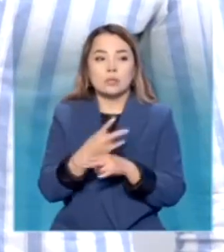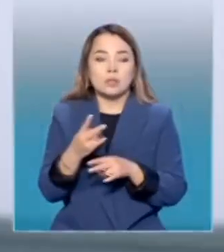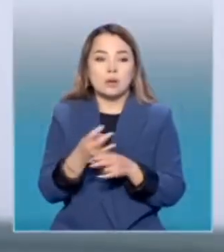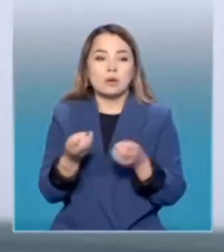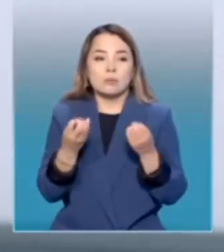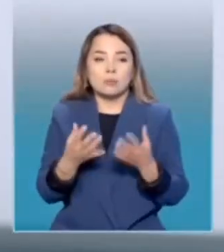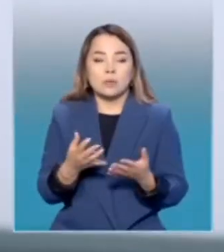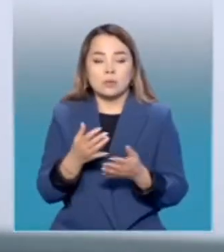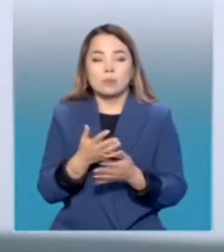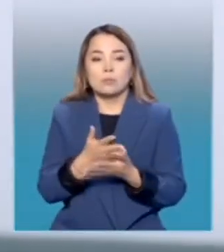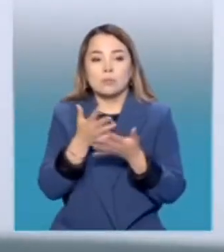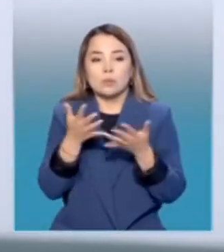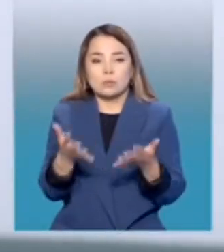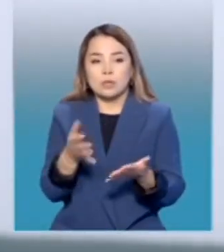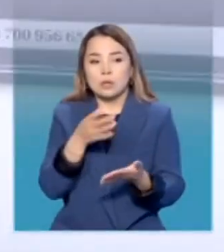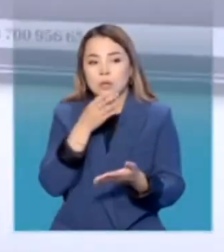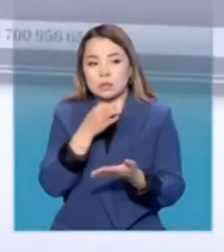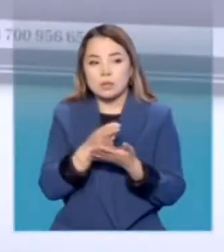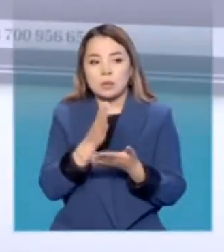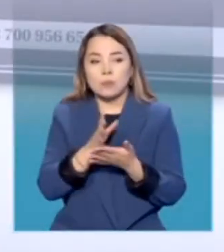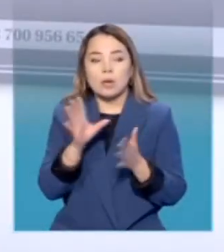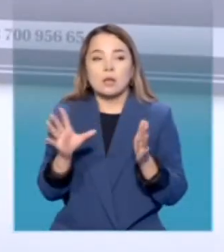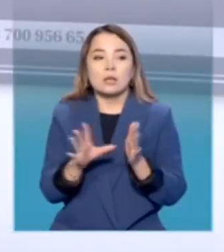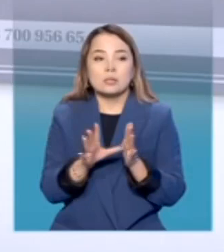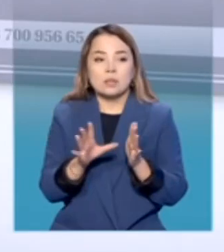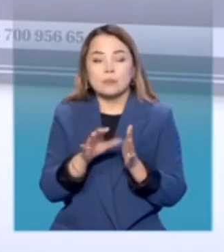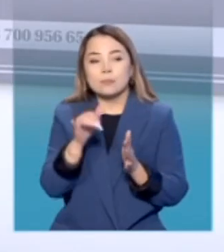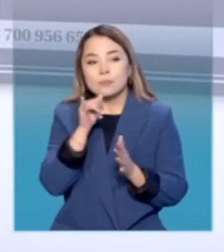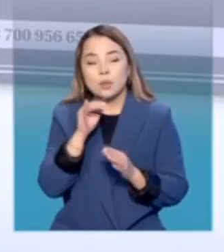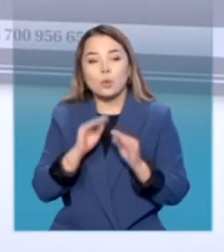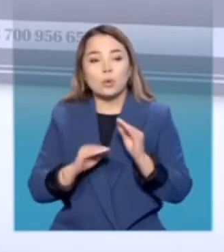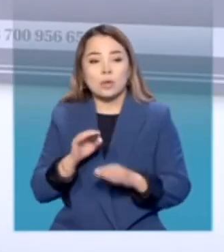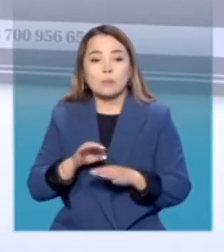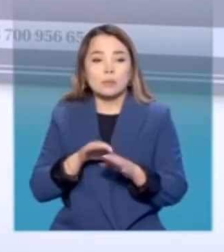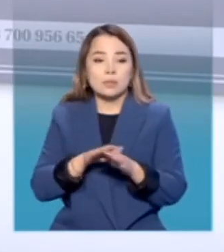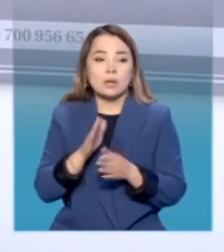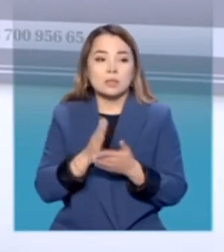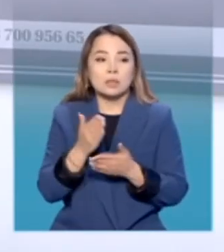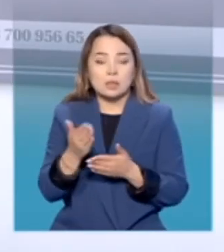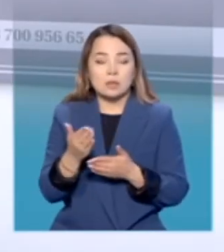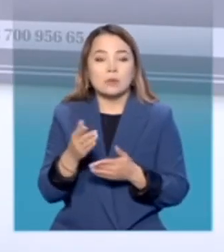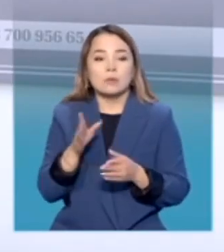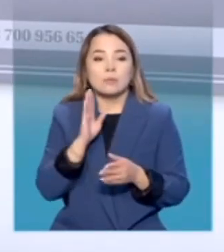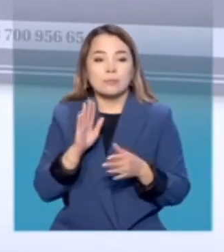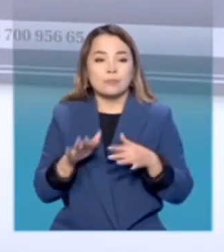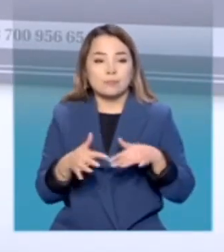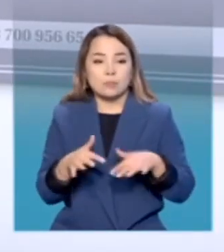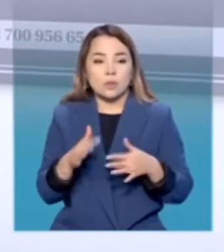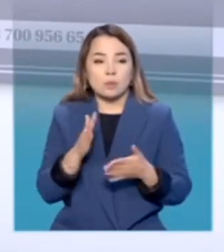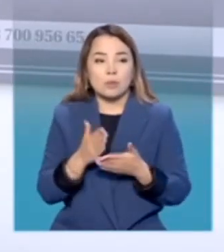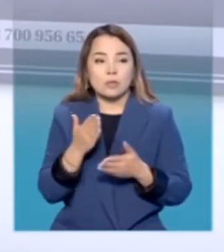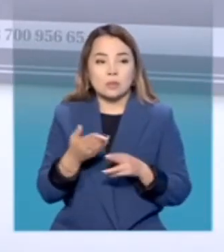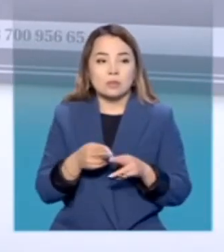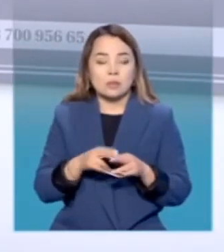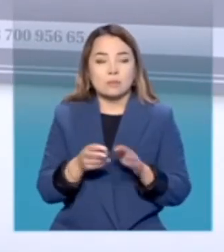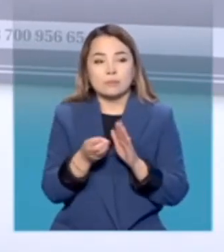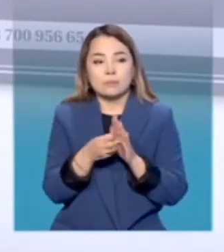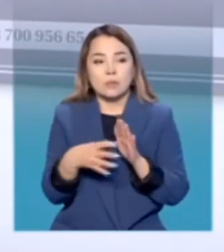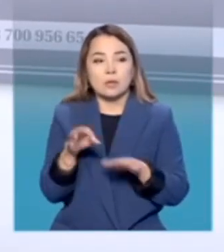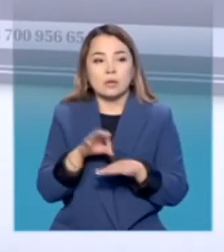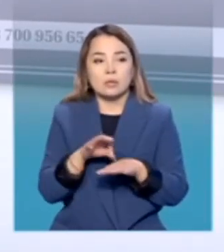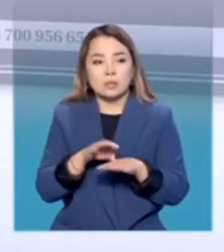қарапайым шылымнан бірнеше есе көп дейді мамандар. Электронды темекінің құрамында сұйықтық болады. Ол сұйықтық